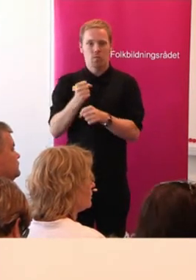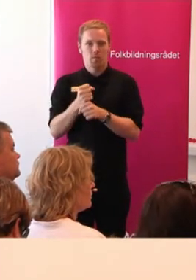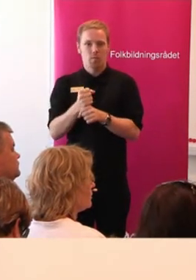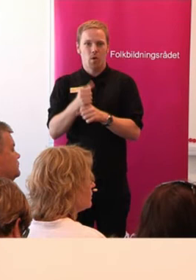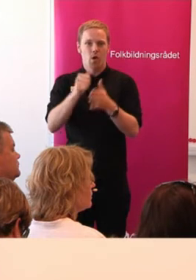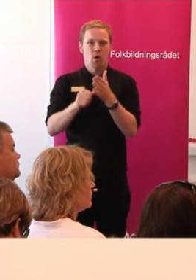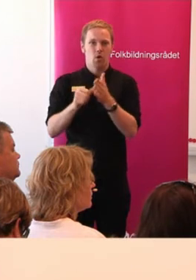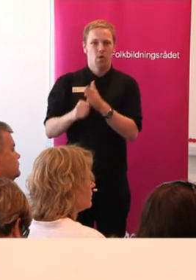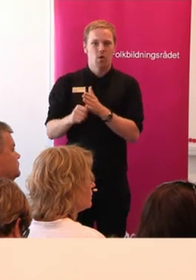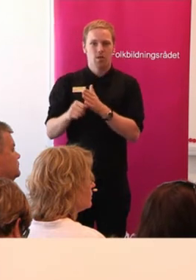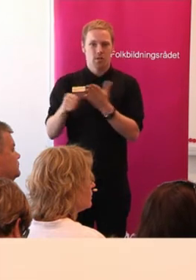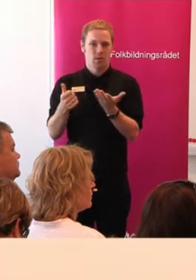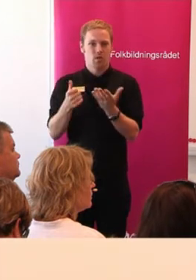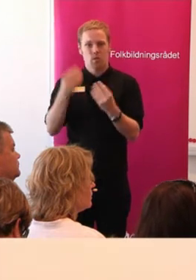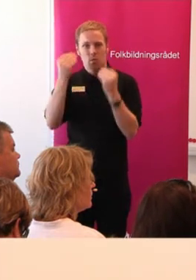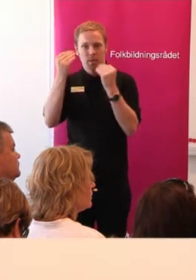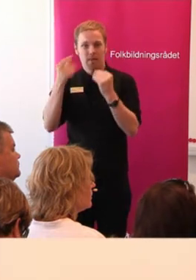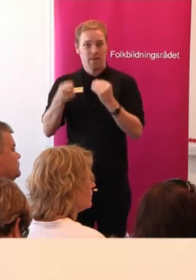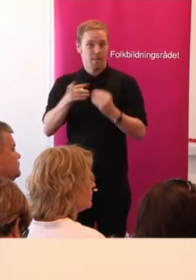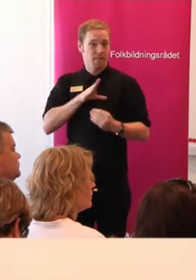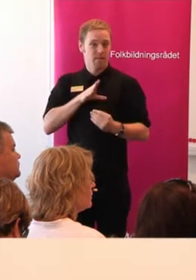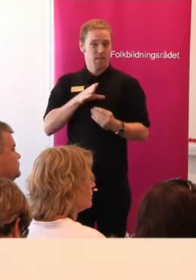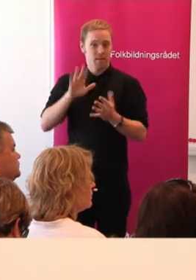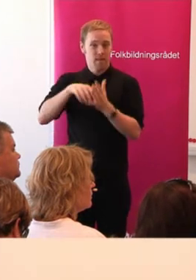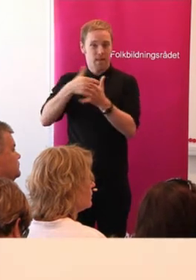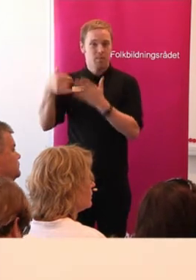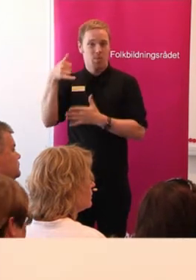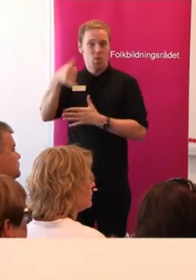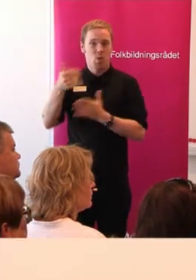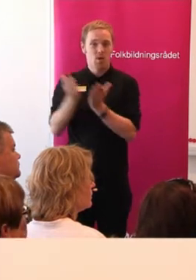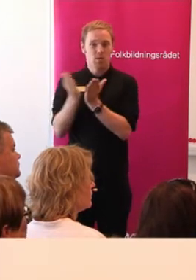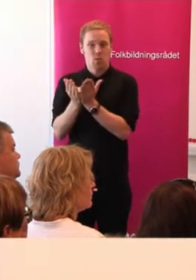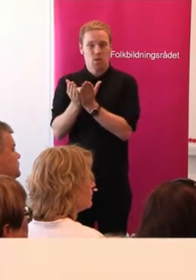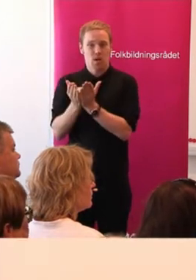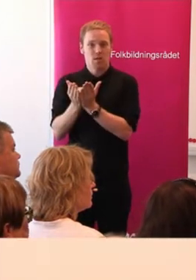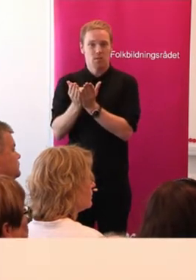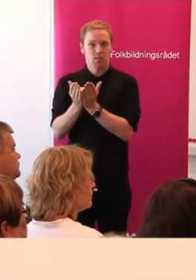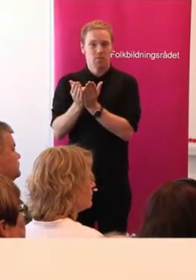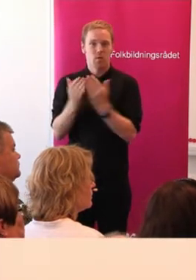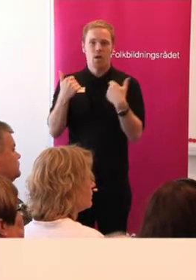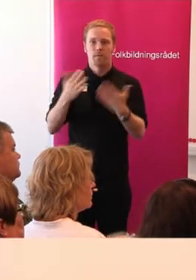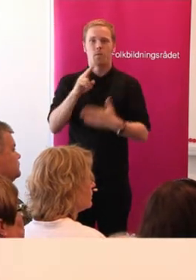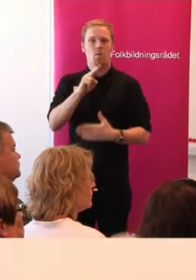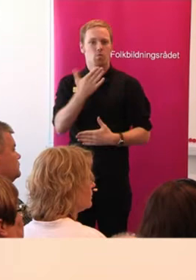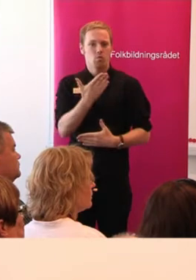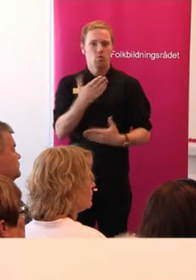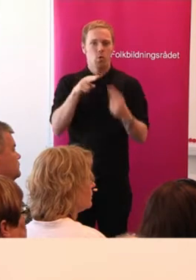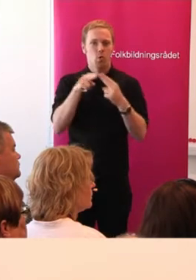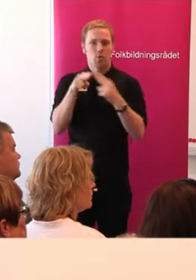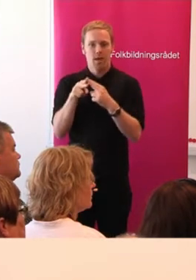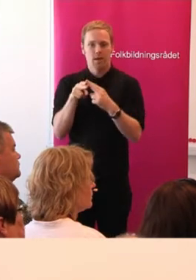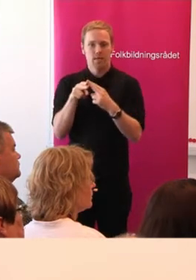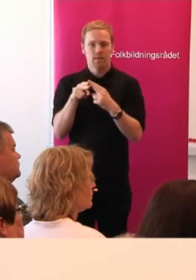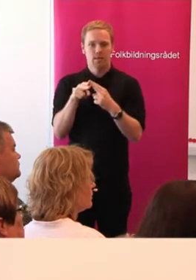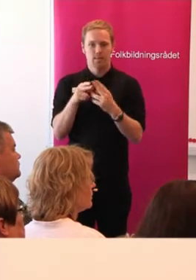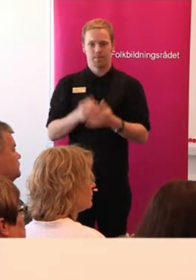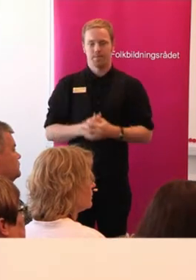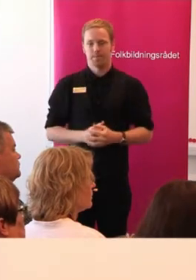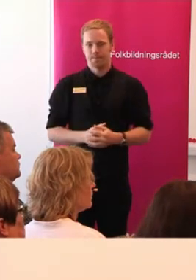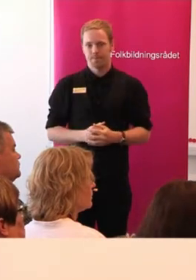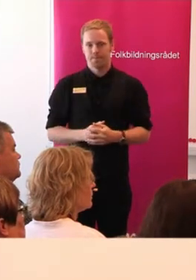det finns en massa teckenspråk. Och sen så helt plötsligt så knyter man nya kontakter. Tillika för att man